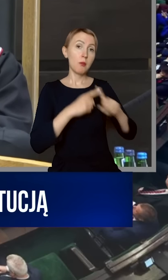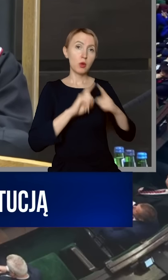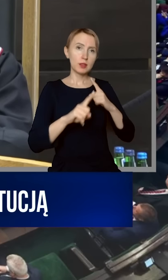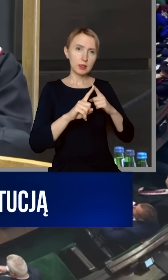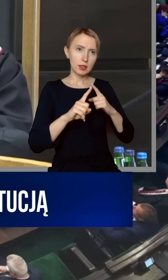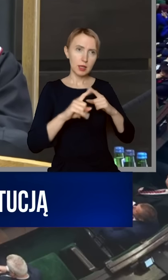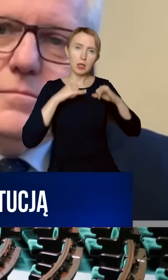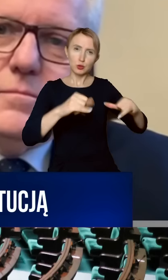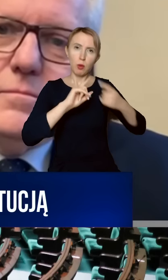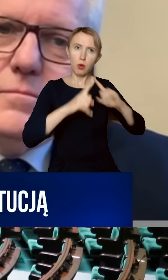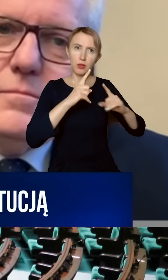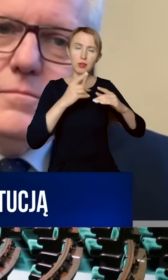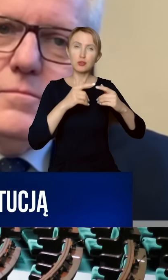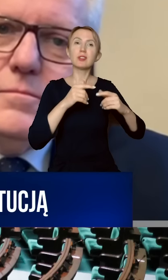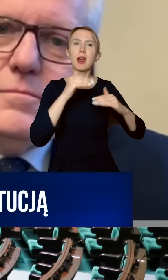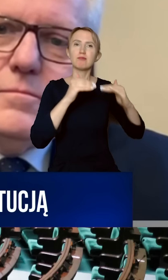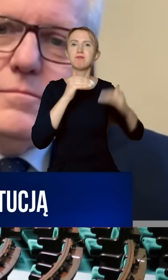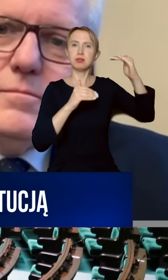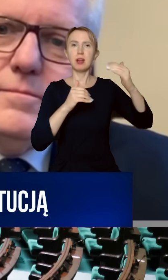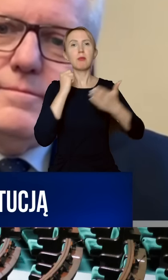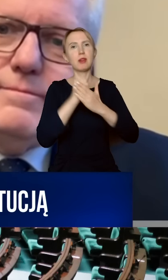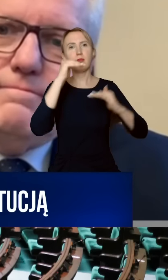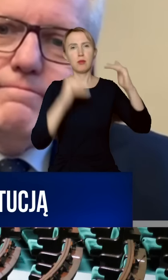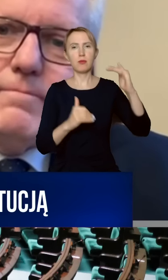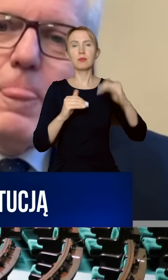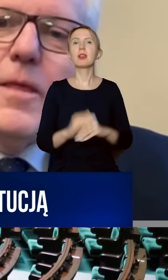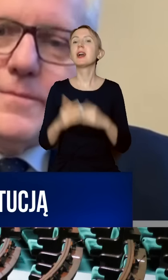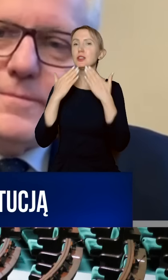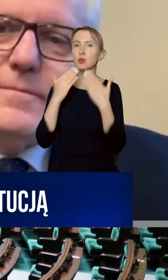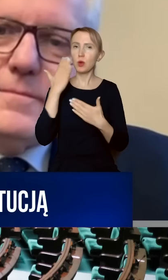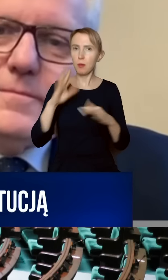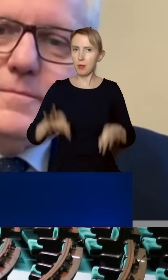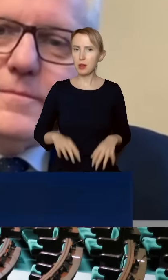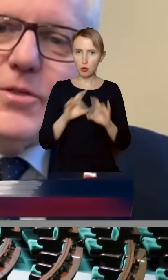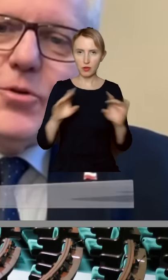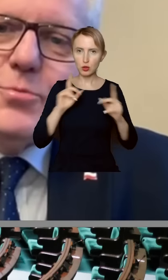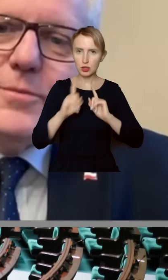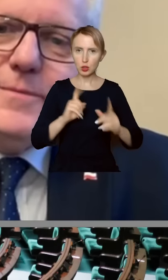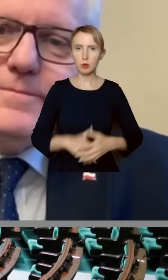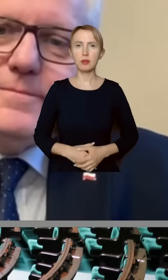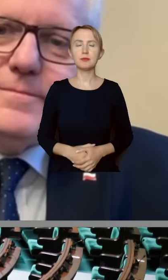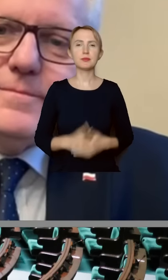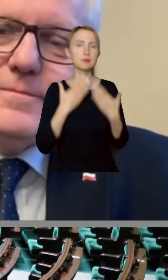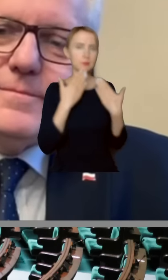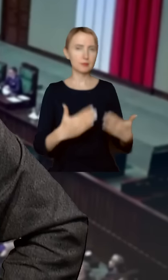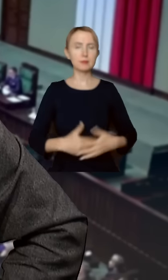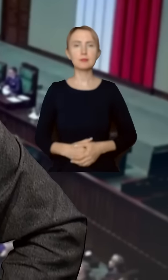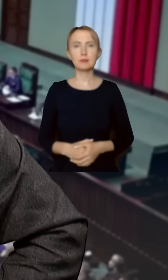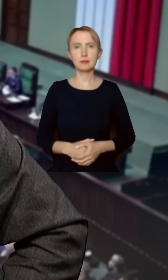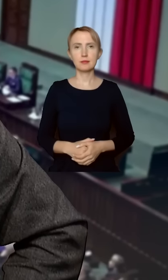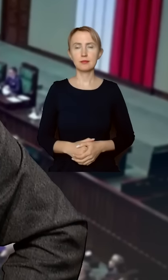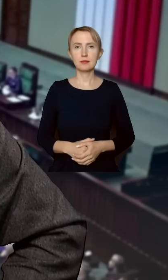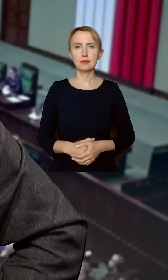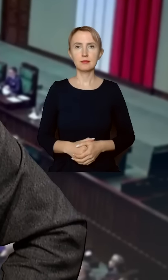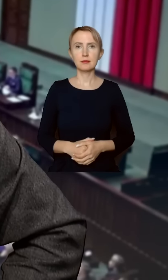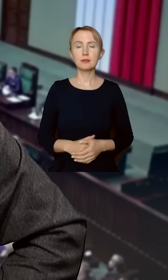przed prawem. O tym mówił profesor Grzegorz Górski, politolog. Dziękuję bardzo panie profesorze za rozmowę. Dziękuję uprzejmie. Zadanie rozmowa z